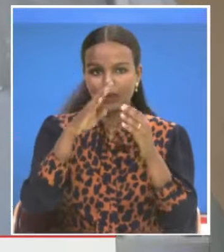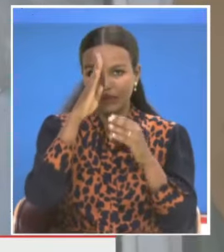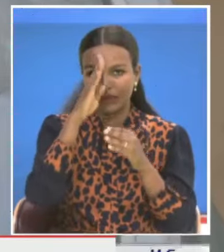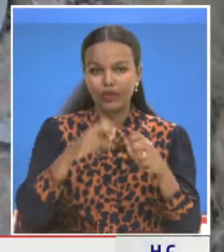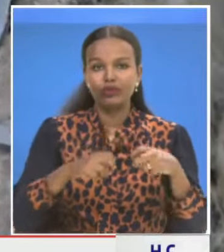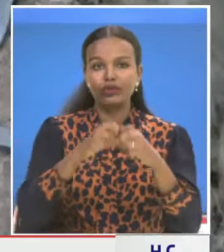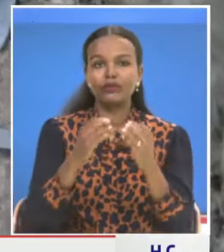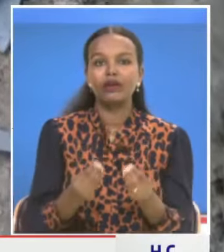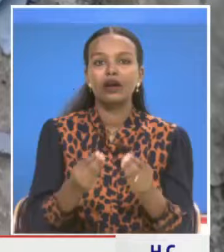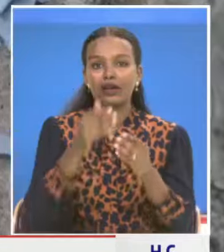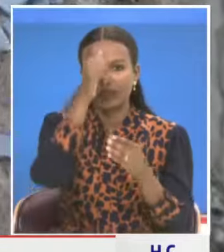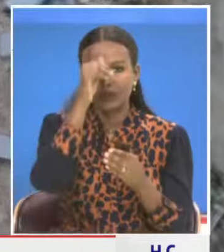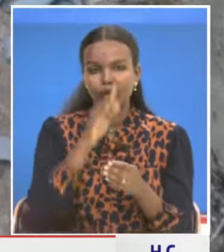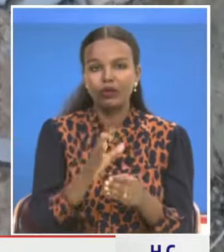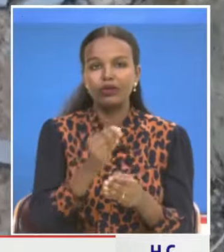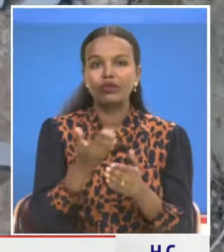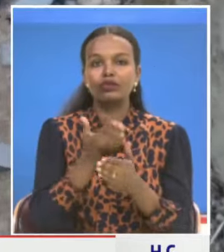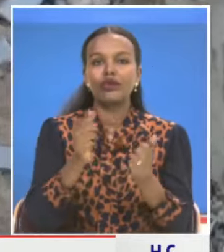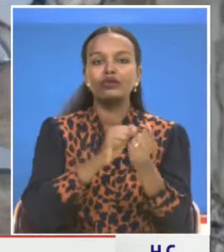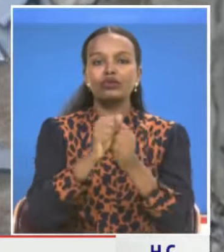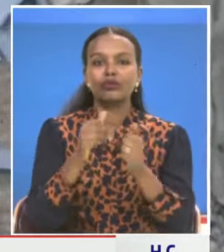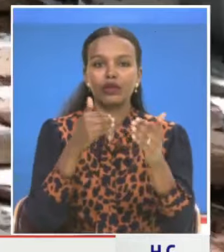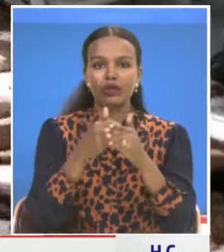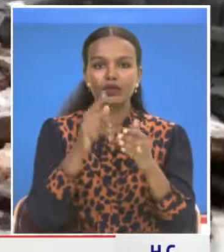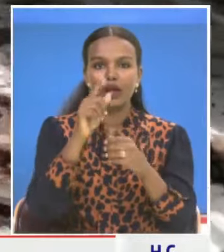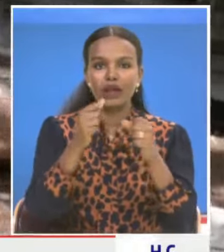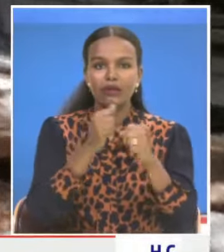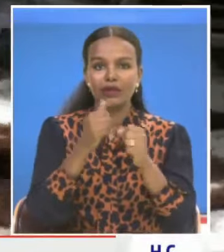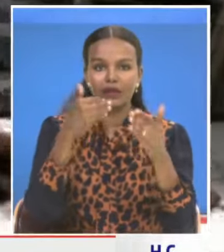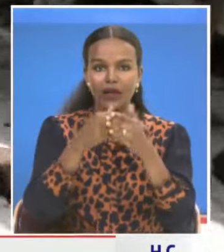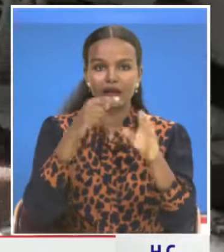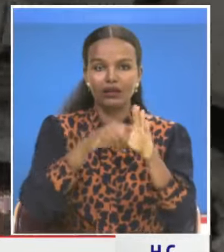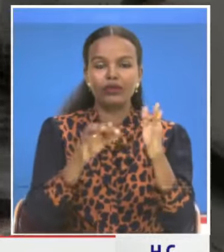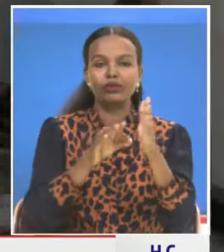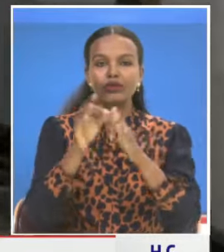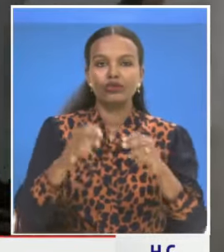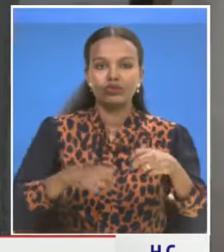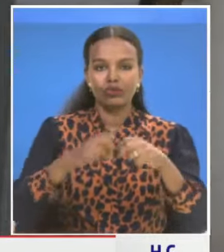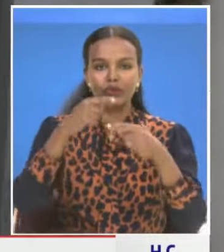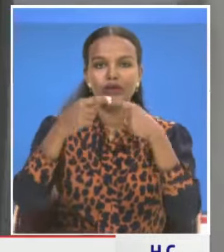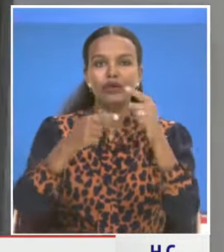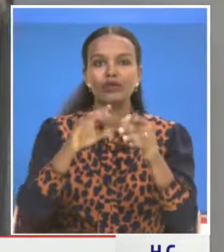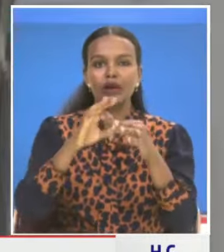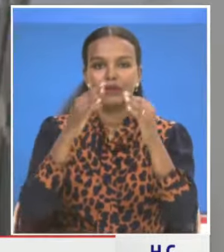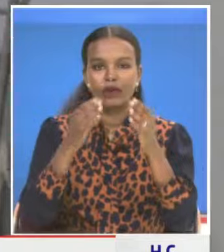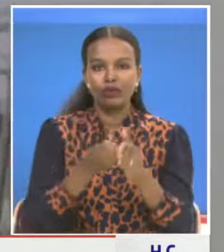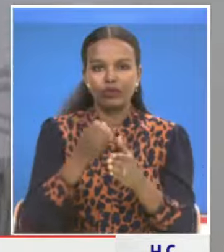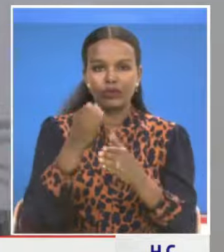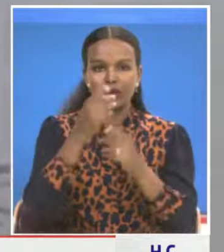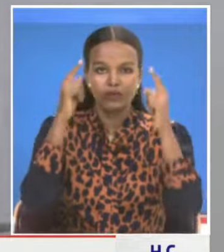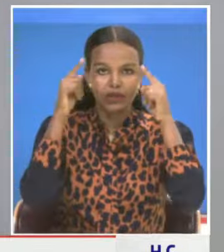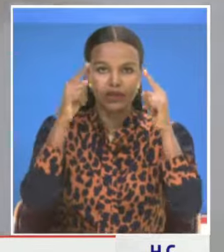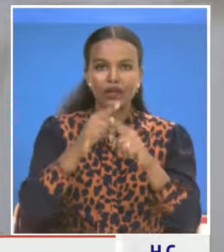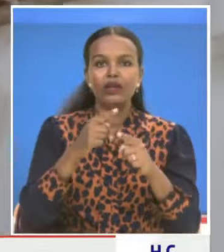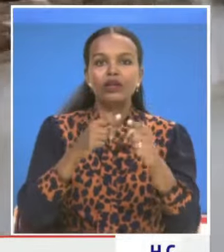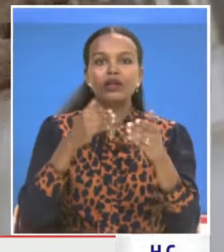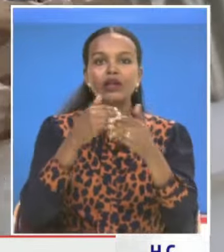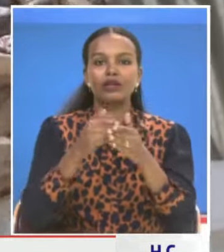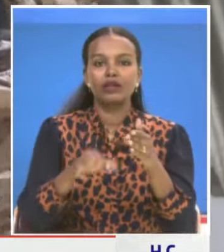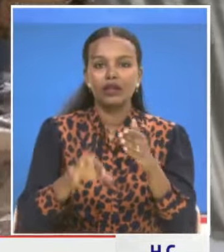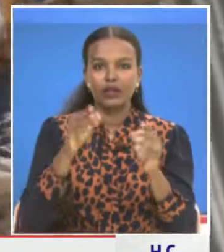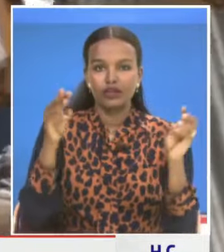ግጭት በርካታ ሰብአዊና ቁሳዊ ውድመት ደርሷል። አንድ ዓመት የተጠጋ ጊዜ ያስቆጠረው ግጭቱ በሂደቱ ማህበራዊና ኢኮኖሚያዊ ምስቅልቅሎችን እያደረሰ